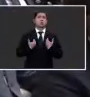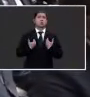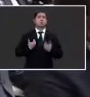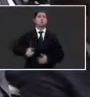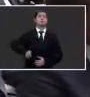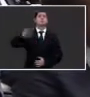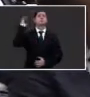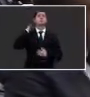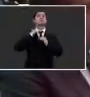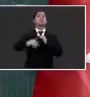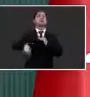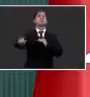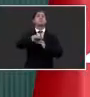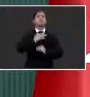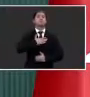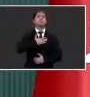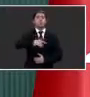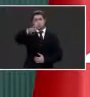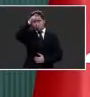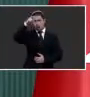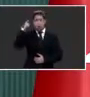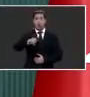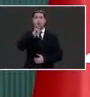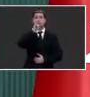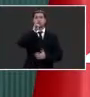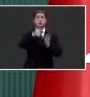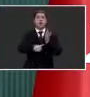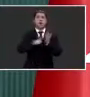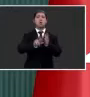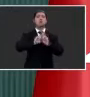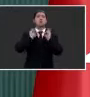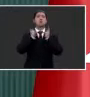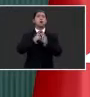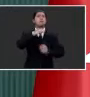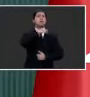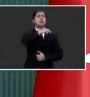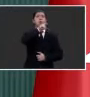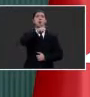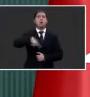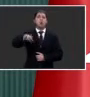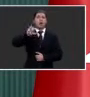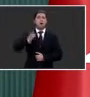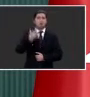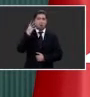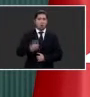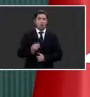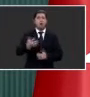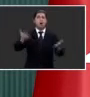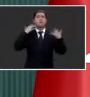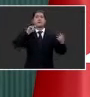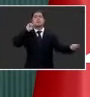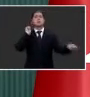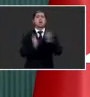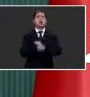Aziz milletim Türkiye Ağustos ayını dünyanın pek çok bölgesini etkileyen ve iklim